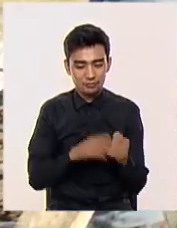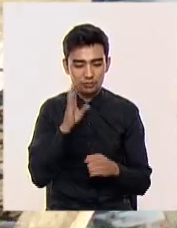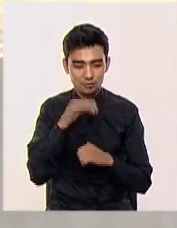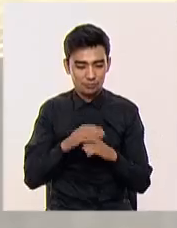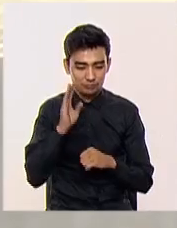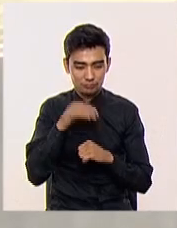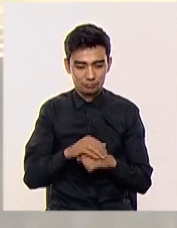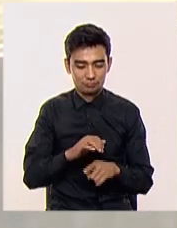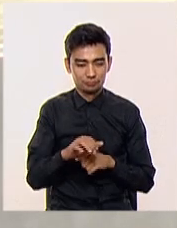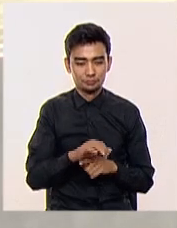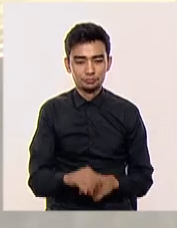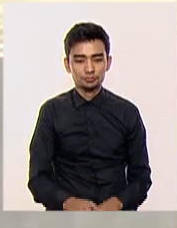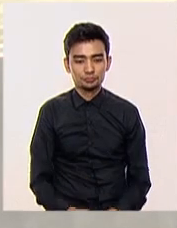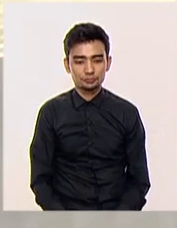круглосуточно.